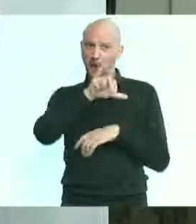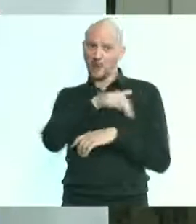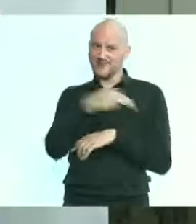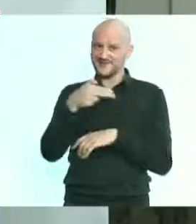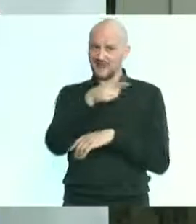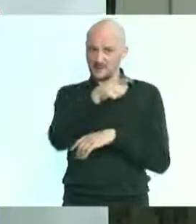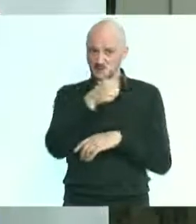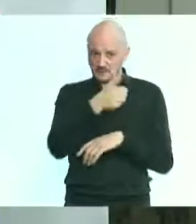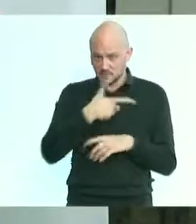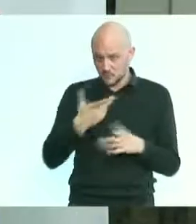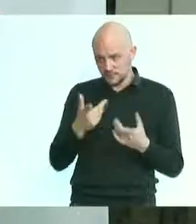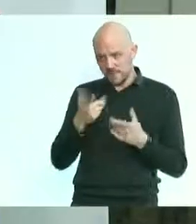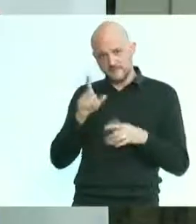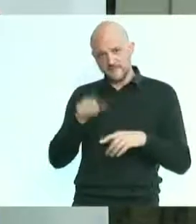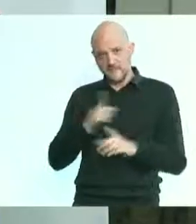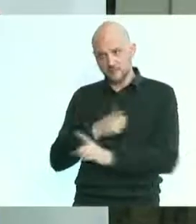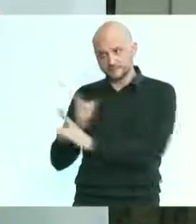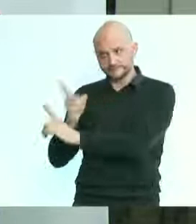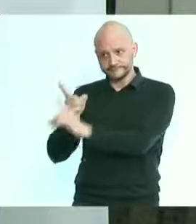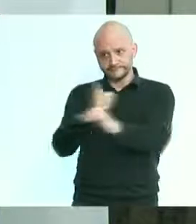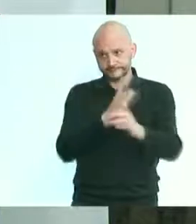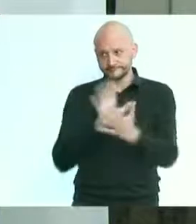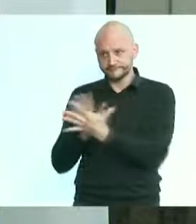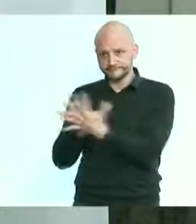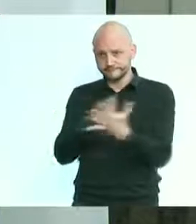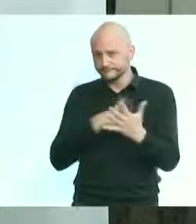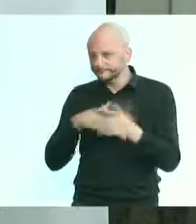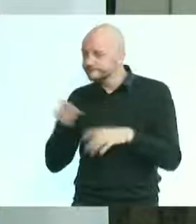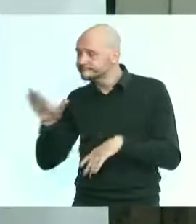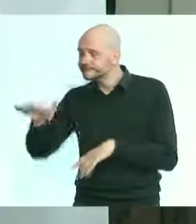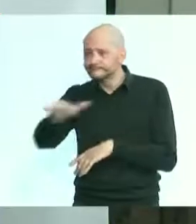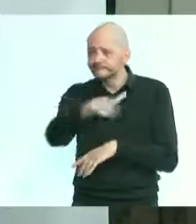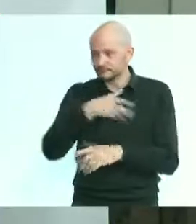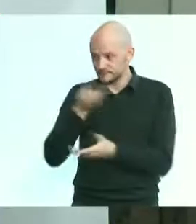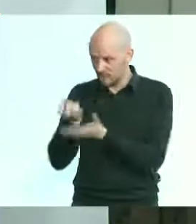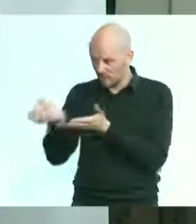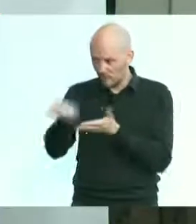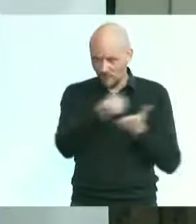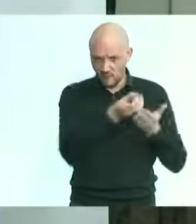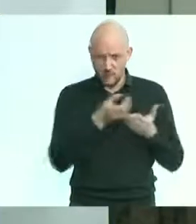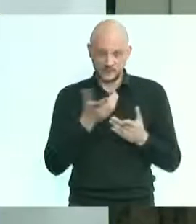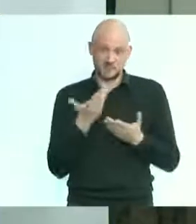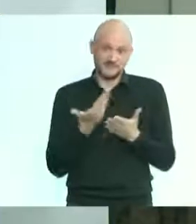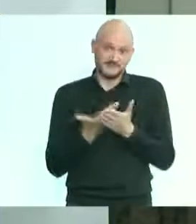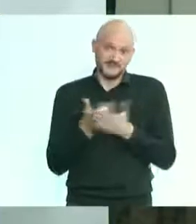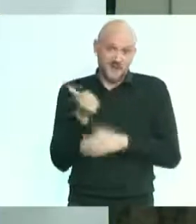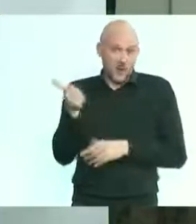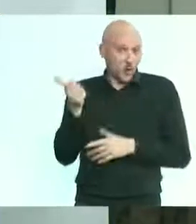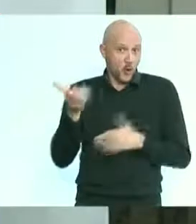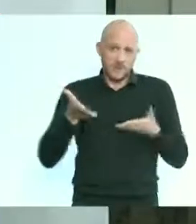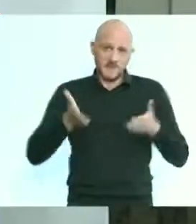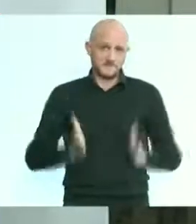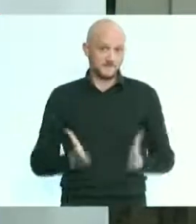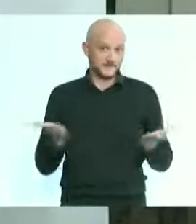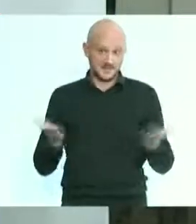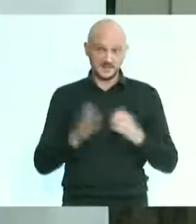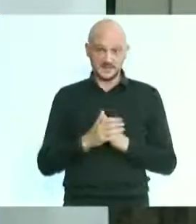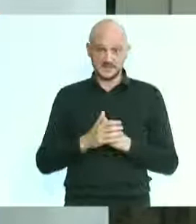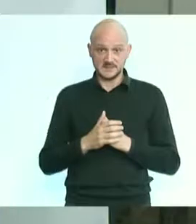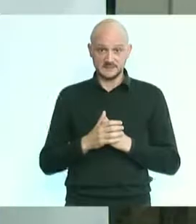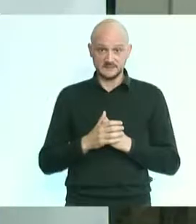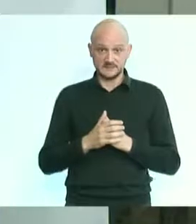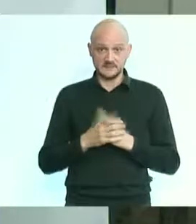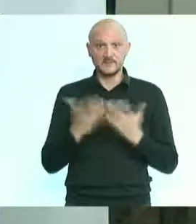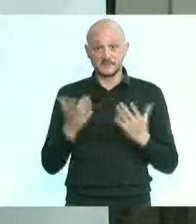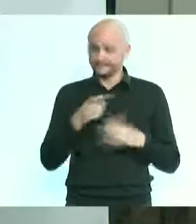la pédagogie, c'est du faire savoir. D'où la conférence de presse, pour informer les collectivités que maintenant, ça y est, les ambassadeurs sont à